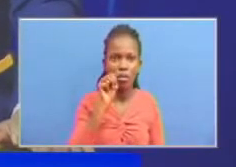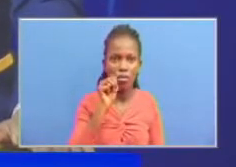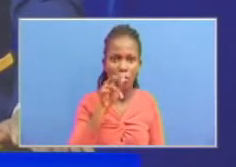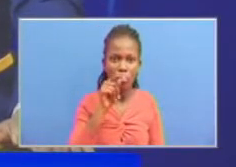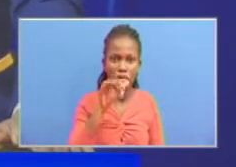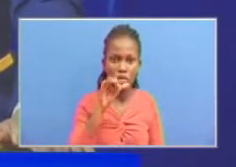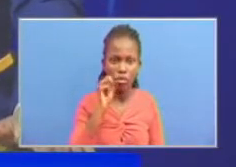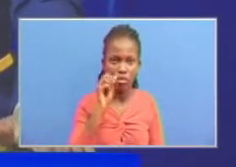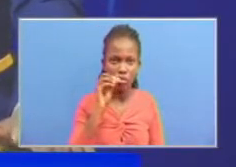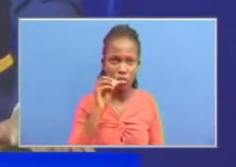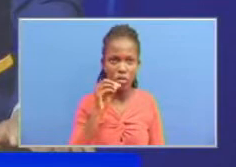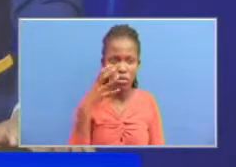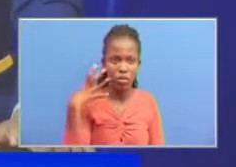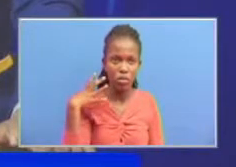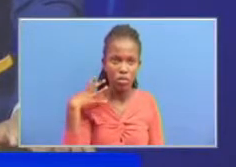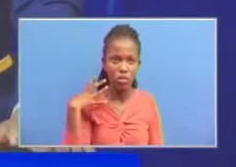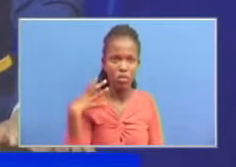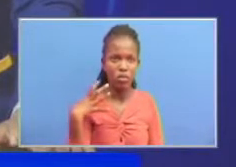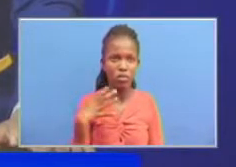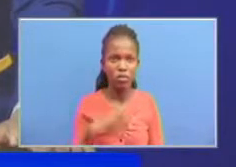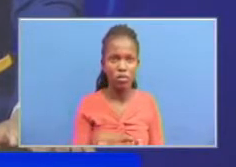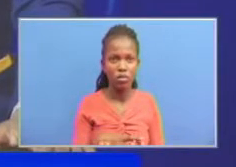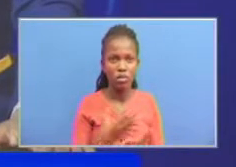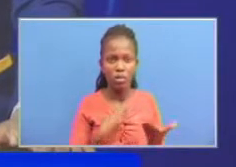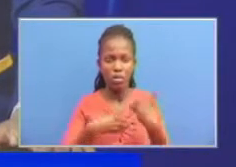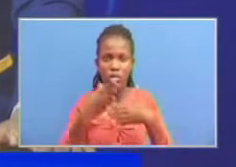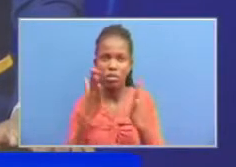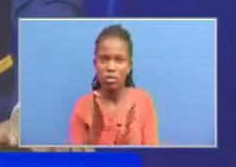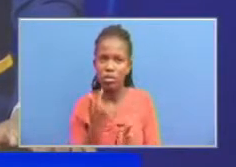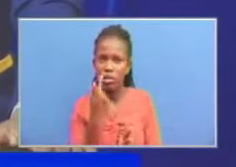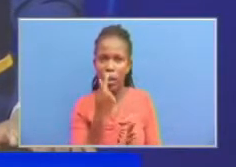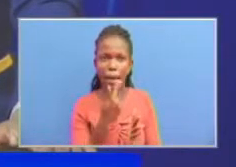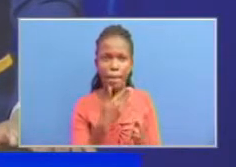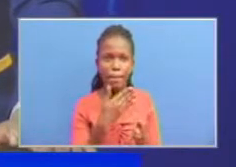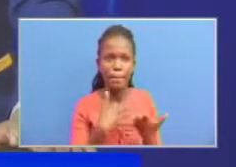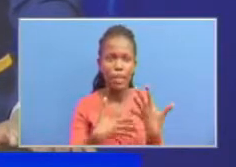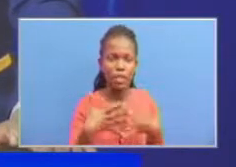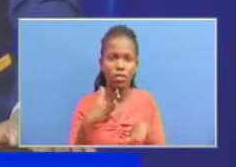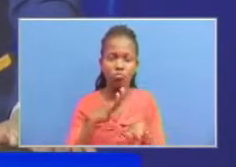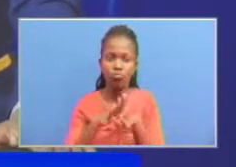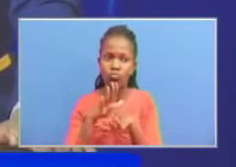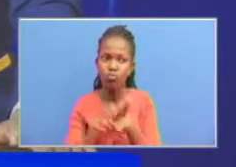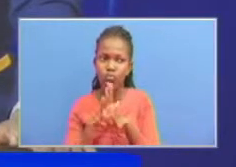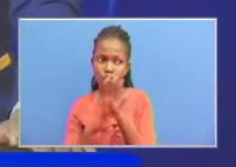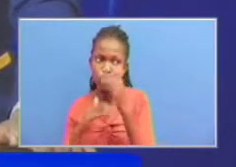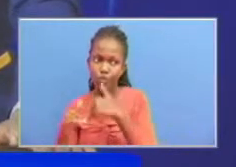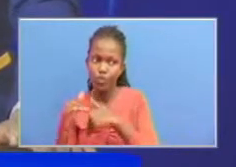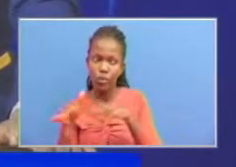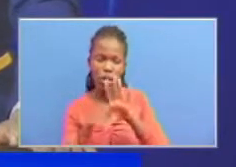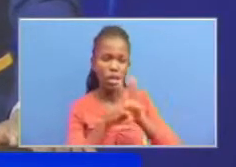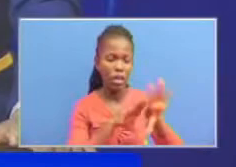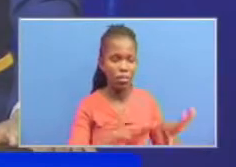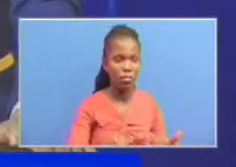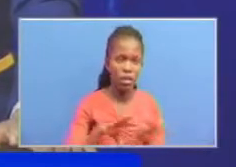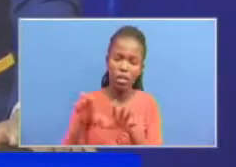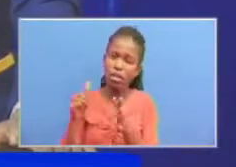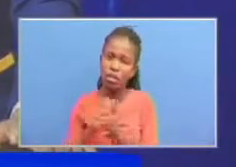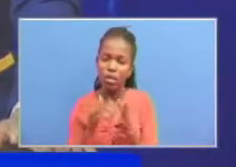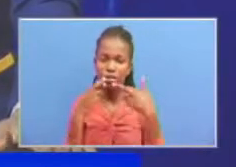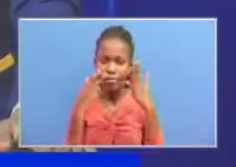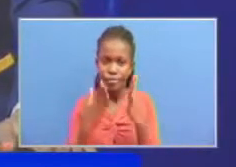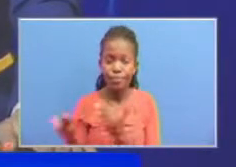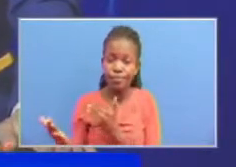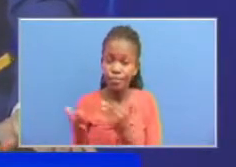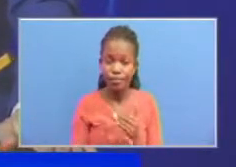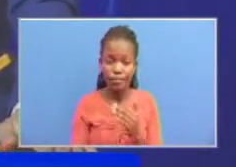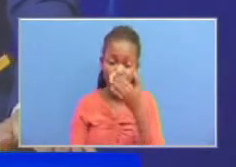kivila. Ndongo isu nisiaikithia atandithia tamekwa ilia vya sala sokoni usu. Daniel Mwongela nubikie sokoni usu na